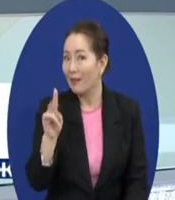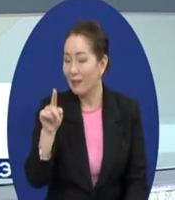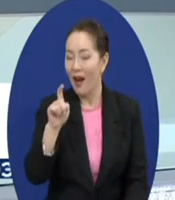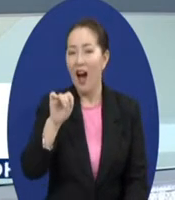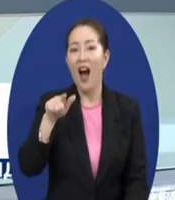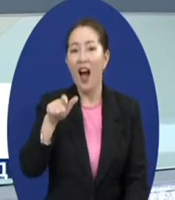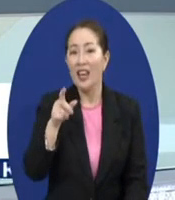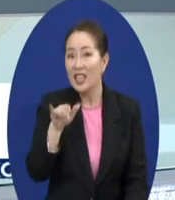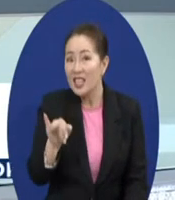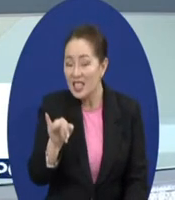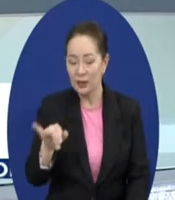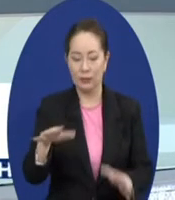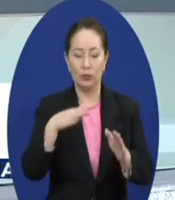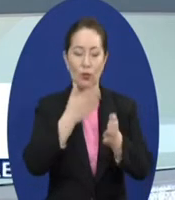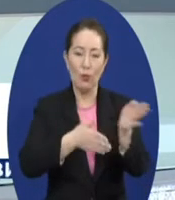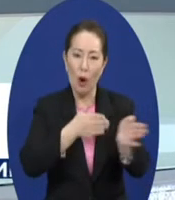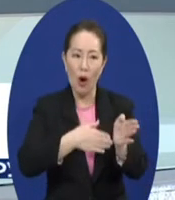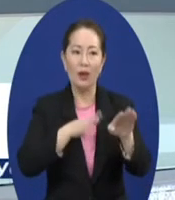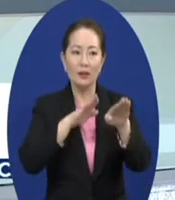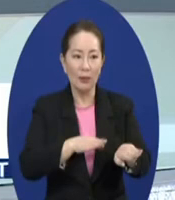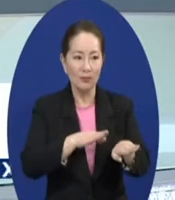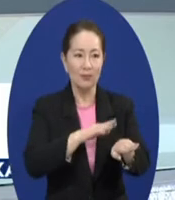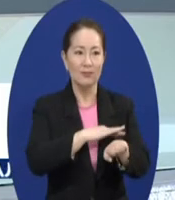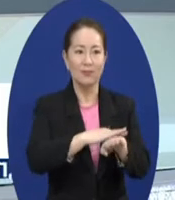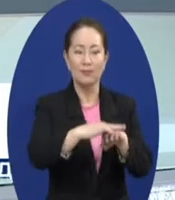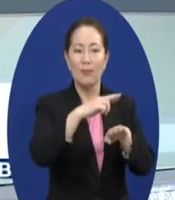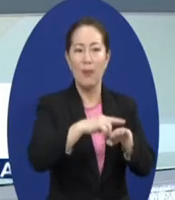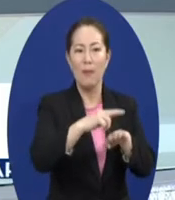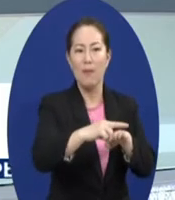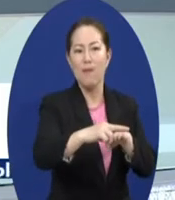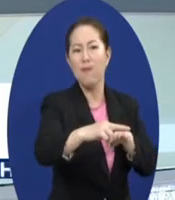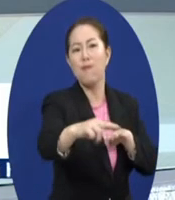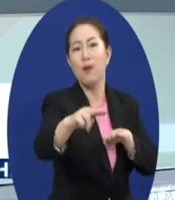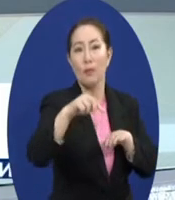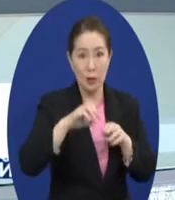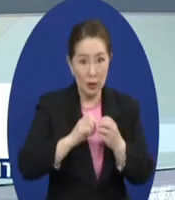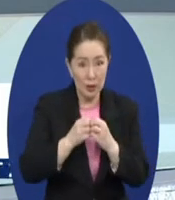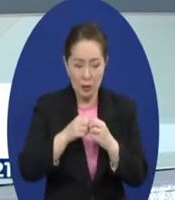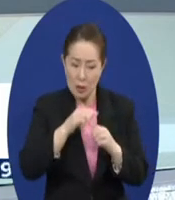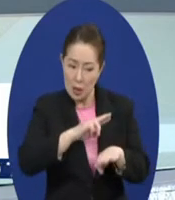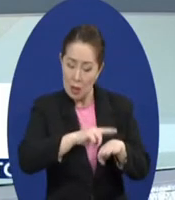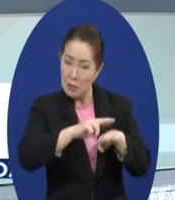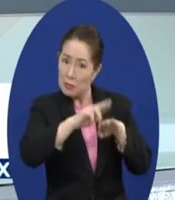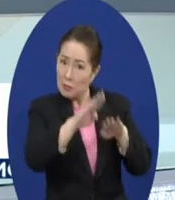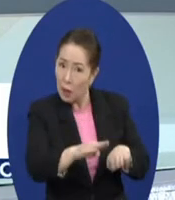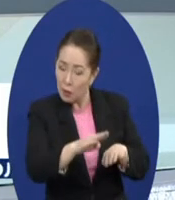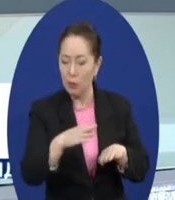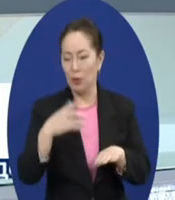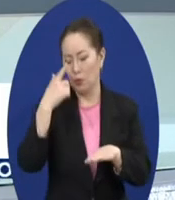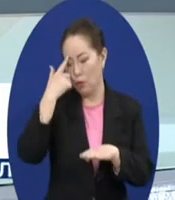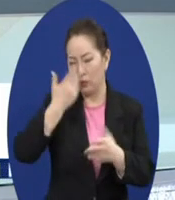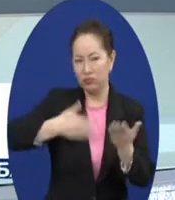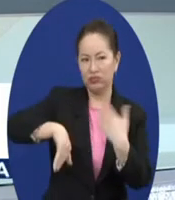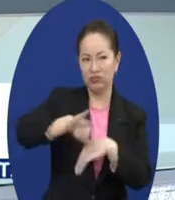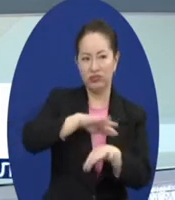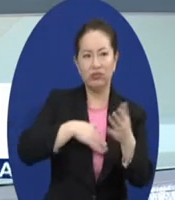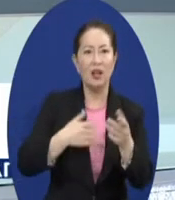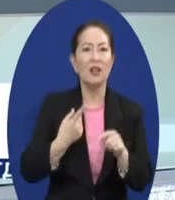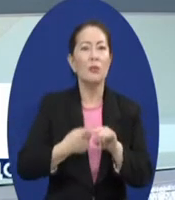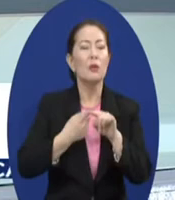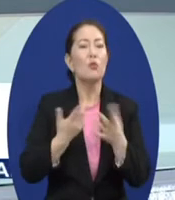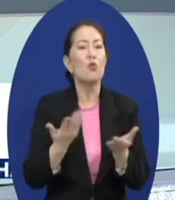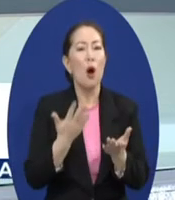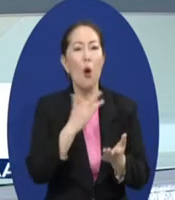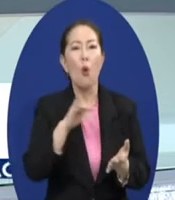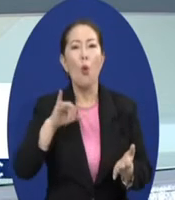байгуулалт өнөөдөр эхлээд байна. За төмөр зам тавьснаар манай улсын уул уурхай экспорт нэмэгдэх стратегийн чухал ач холбогдолтой юм а. Ханги